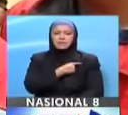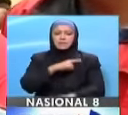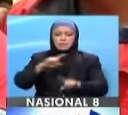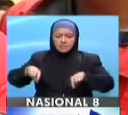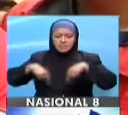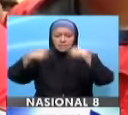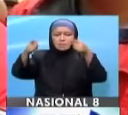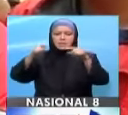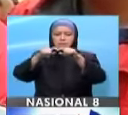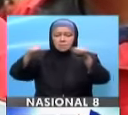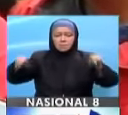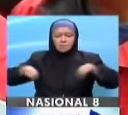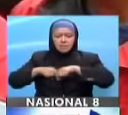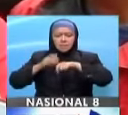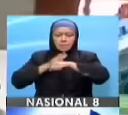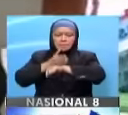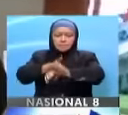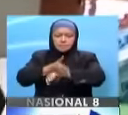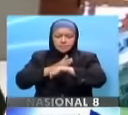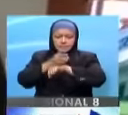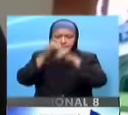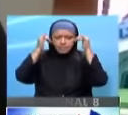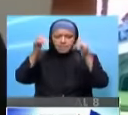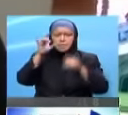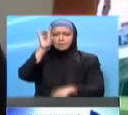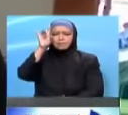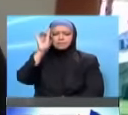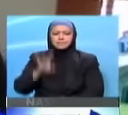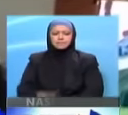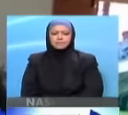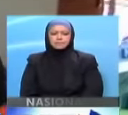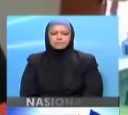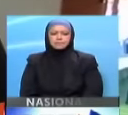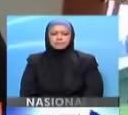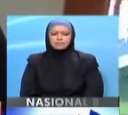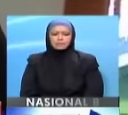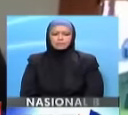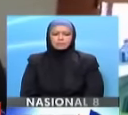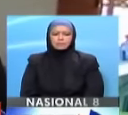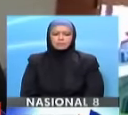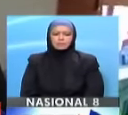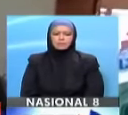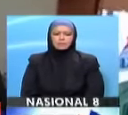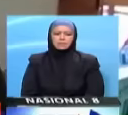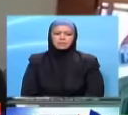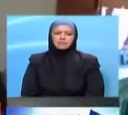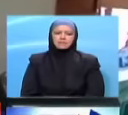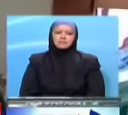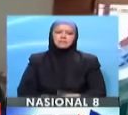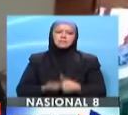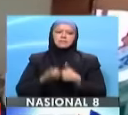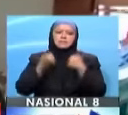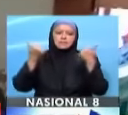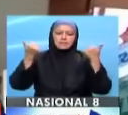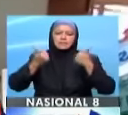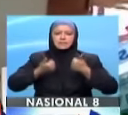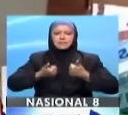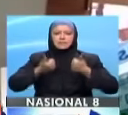penyembelihan. InsyaAllah. Itulah nak raya tu sederhana lah dah. Tak boleh lah